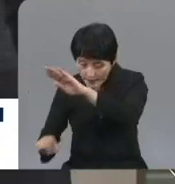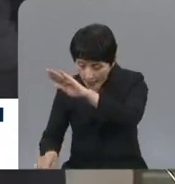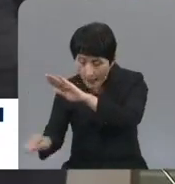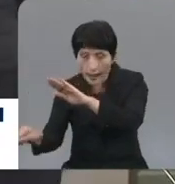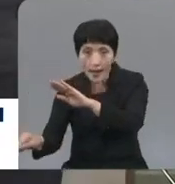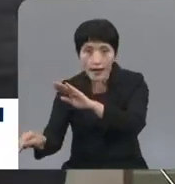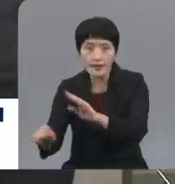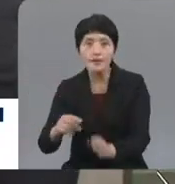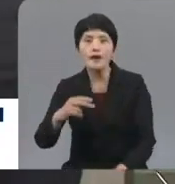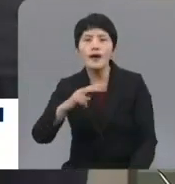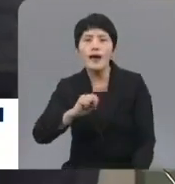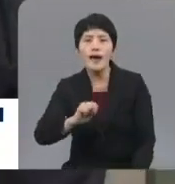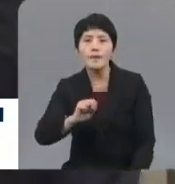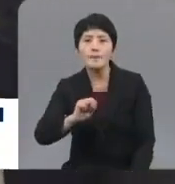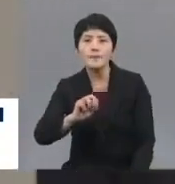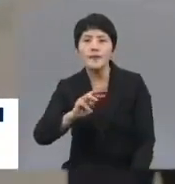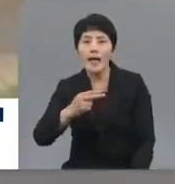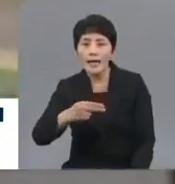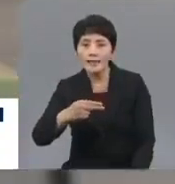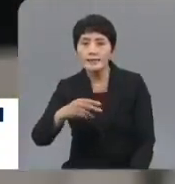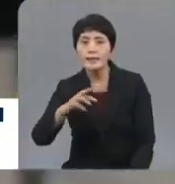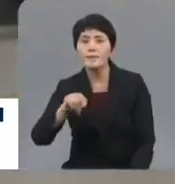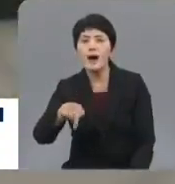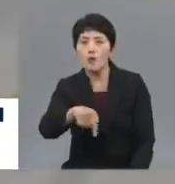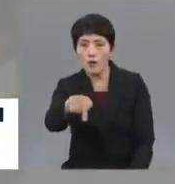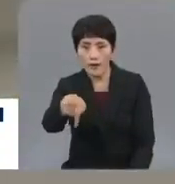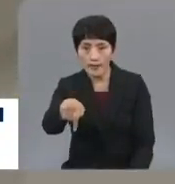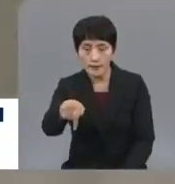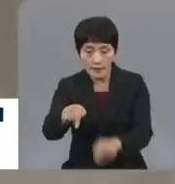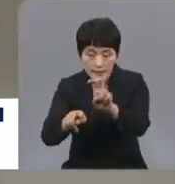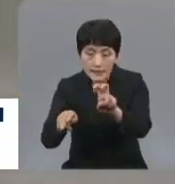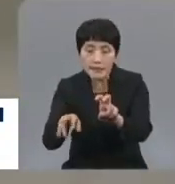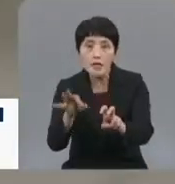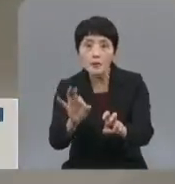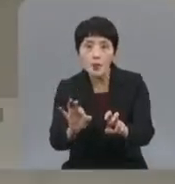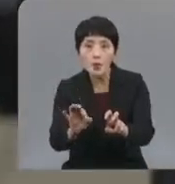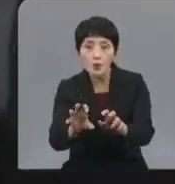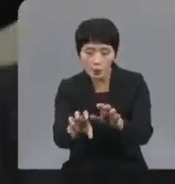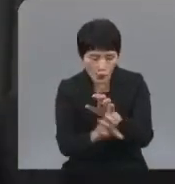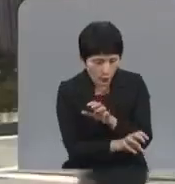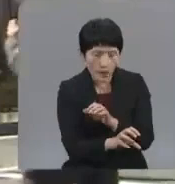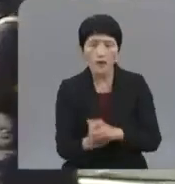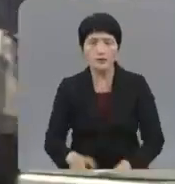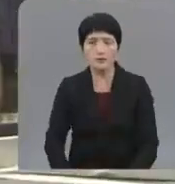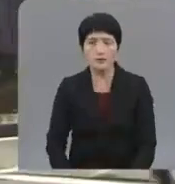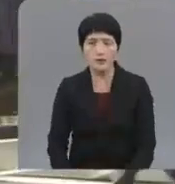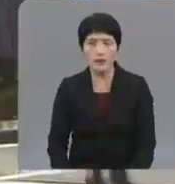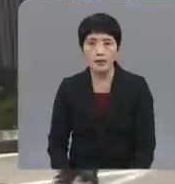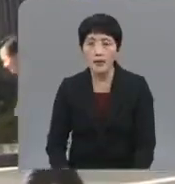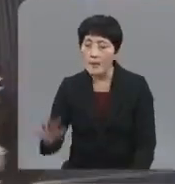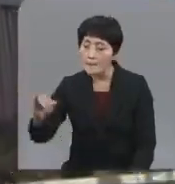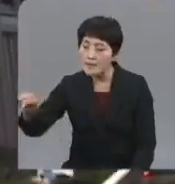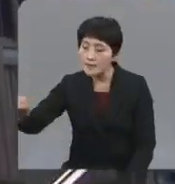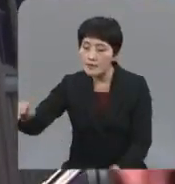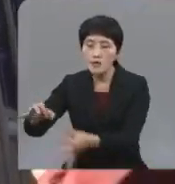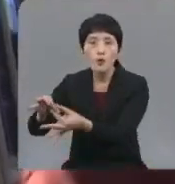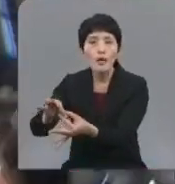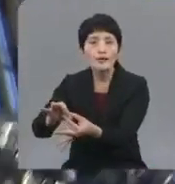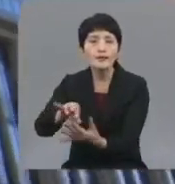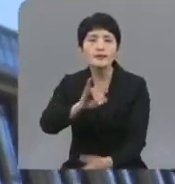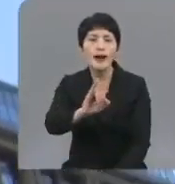Heavy Industries находящихся в Корее а не из жертв общественного фонда состоящих из пожертвований